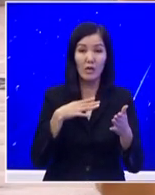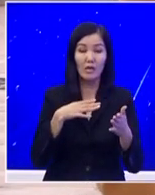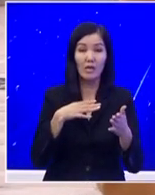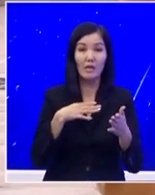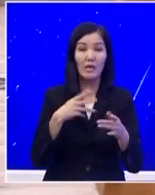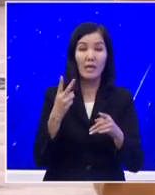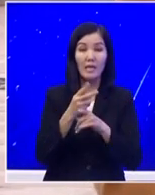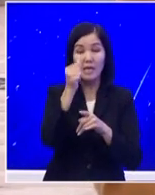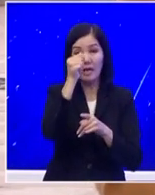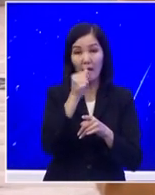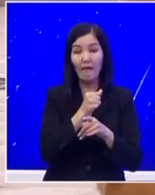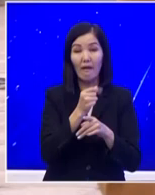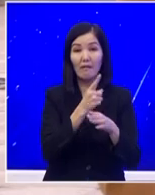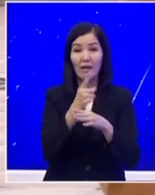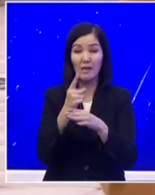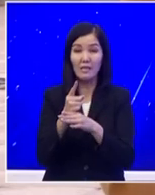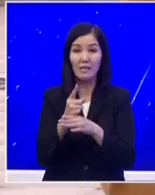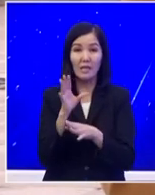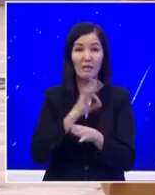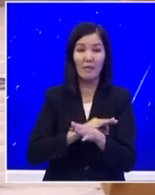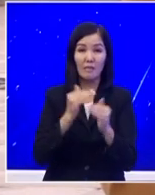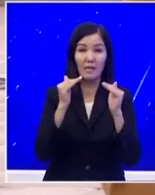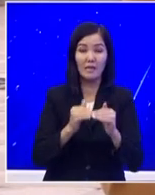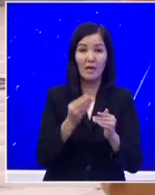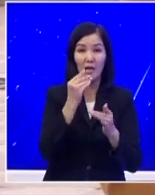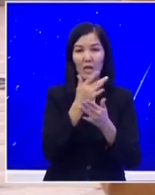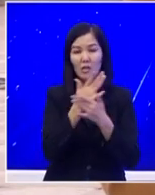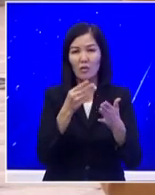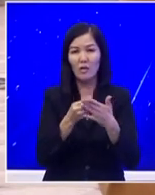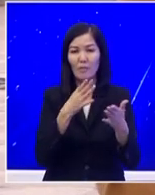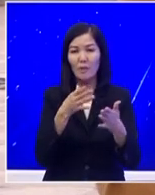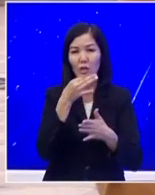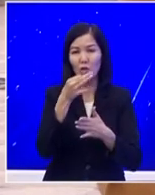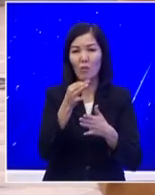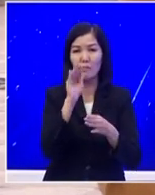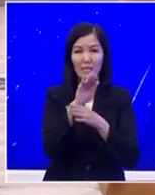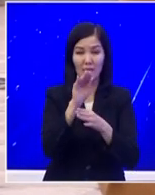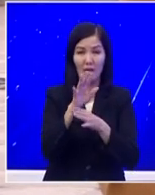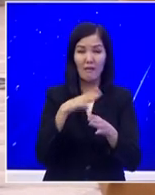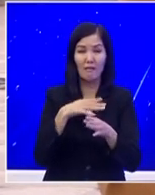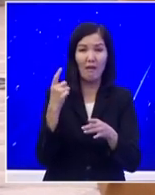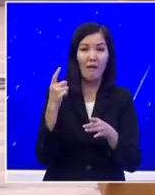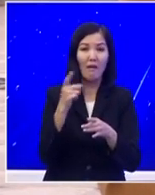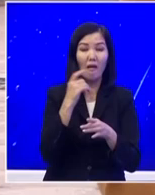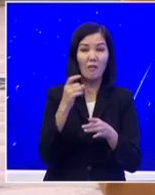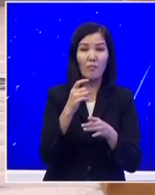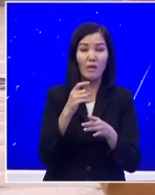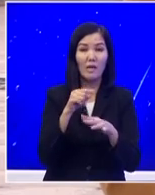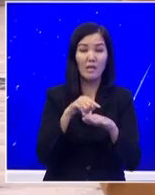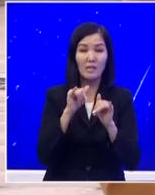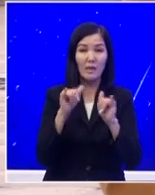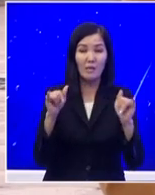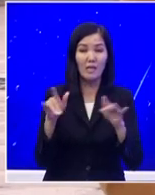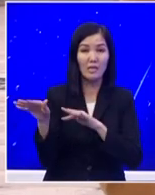ай карантинде отырып табыс азайғанда азық-түліктің қымбаттағанын айтып жауаптыларды сынға алды. Экономикаға серпін беретін шаралар